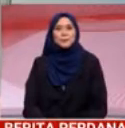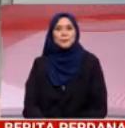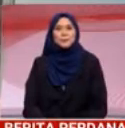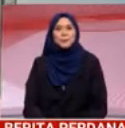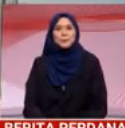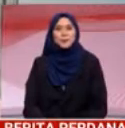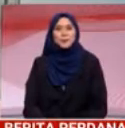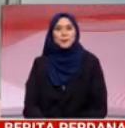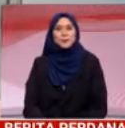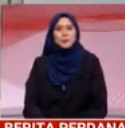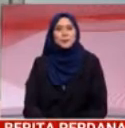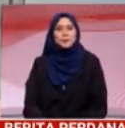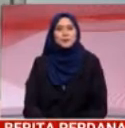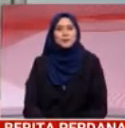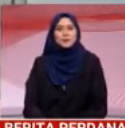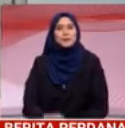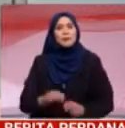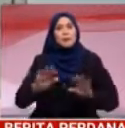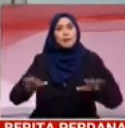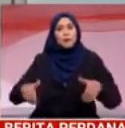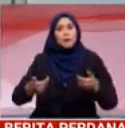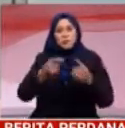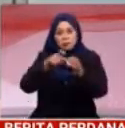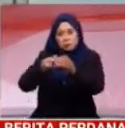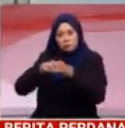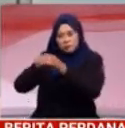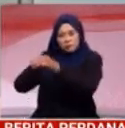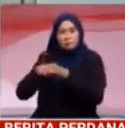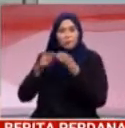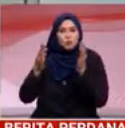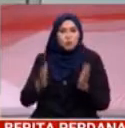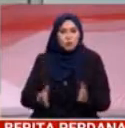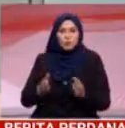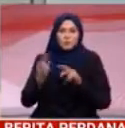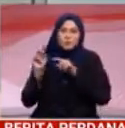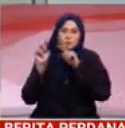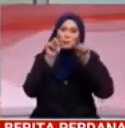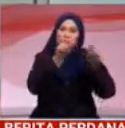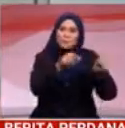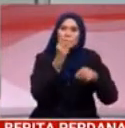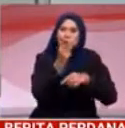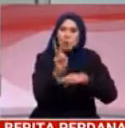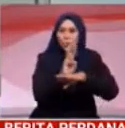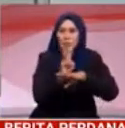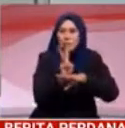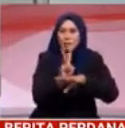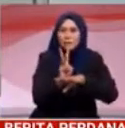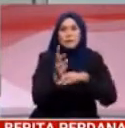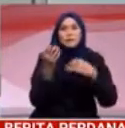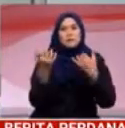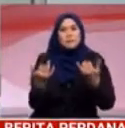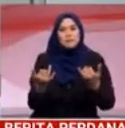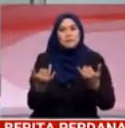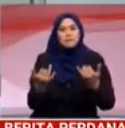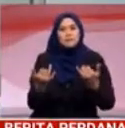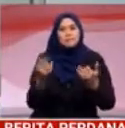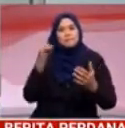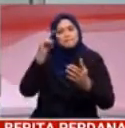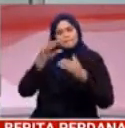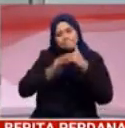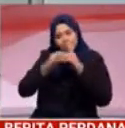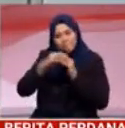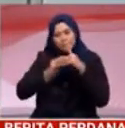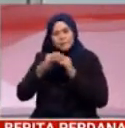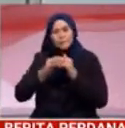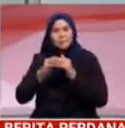Okey, kalau kita lihat dari segi bagaimana menarik penonton ke pawagam ini, ada banyak faktor. Faktor utamanya adalah kesesaan dan keyakinan penonton